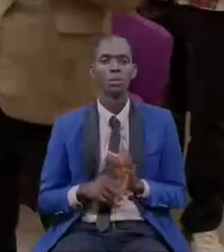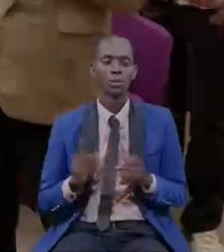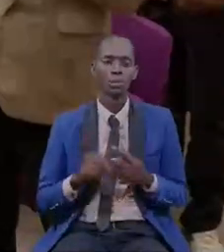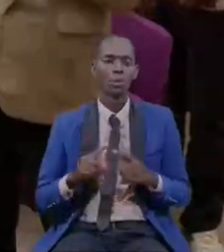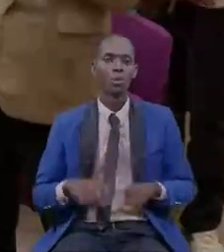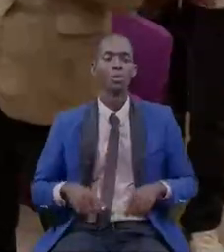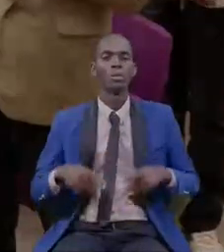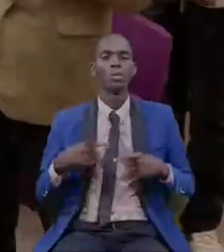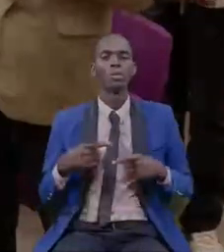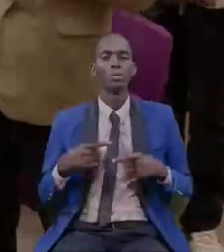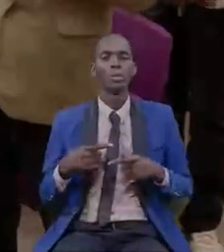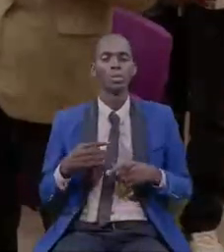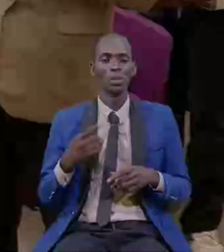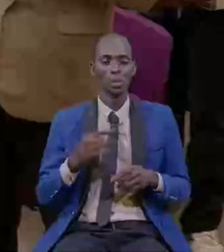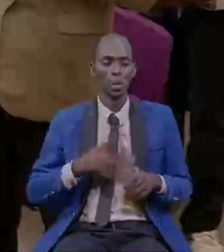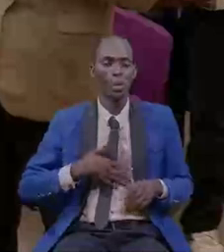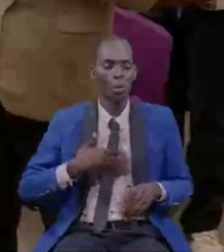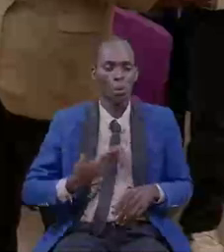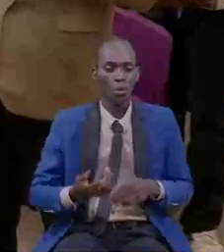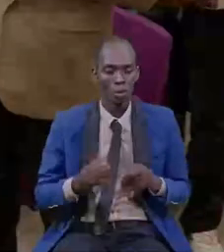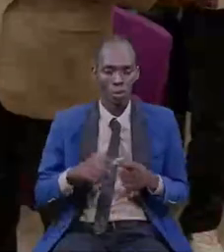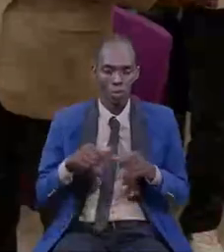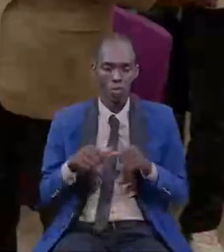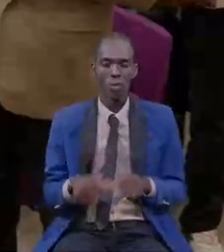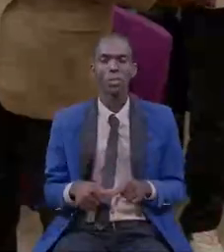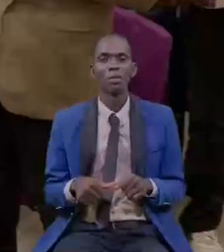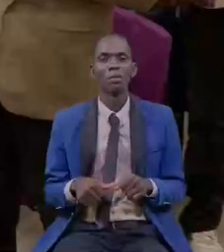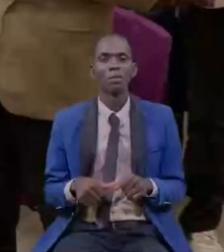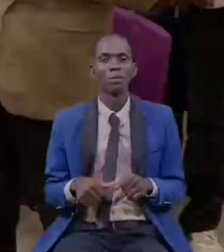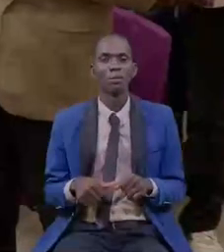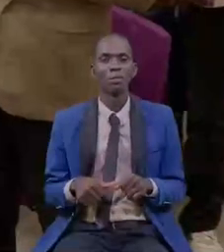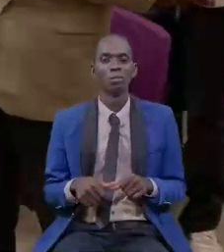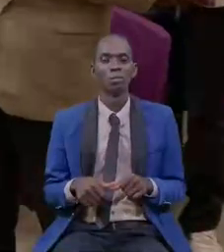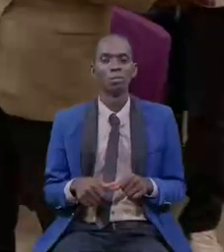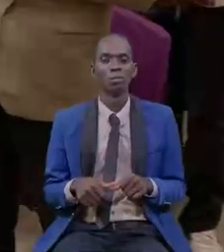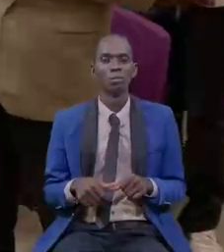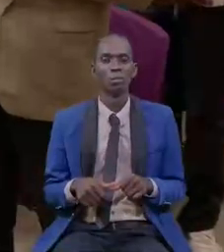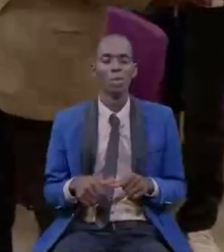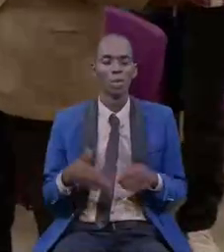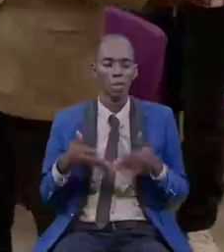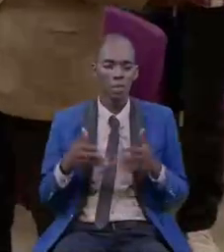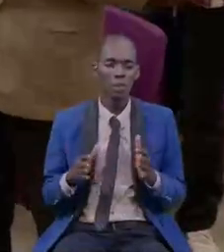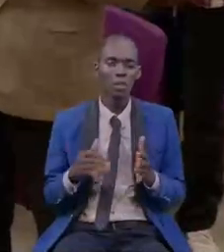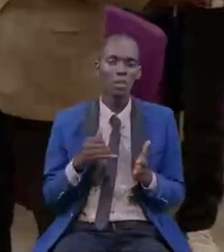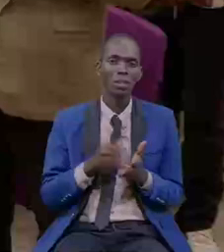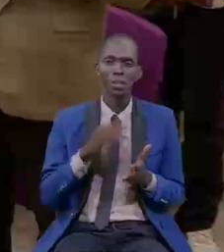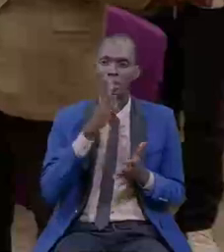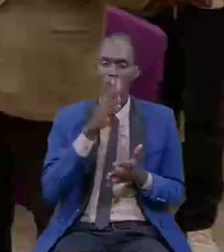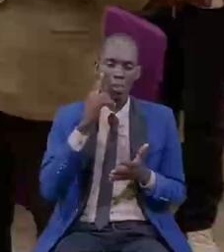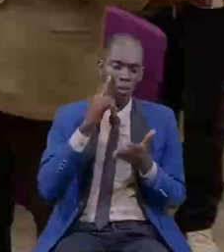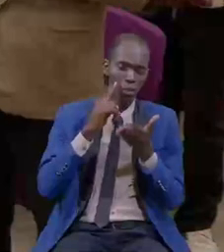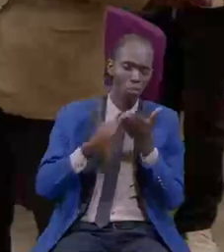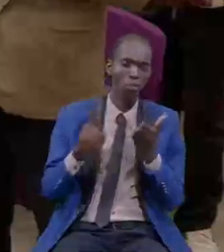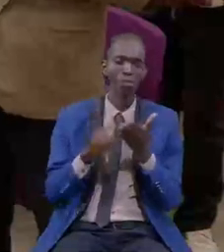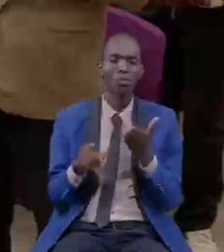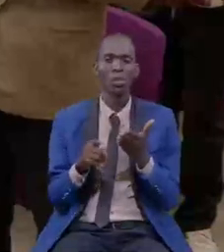vivre votre volonté pour demeurer que cela soit observé par tout le